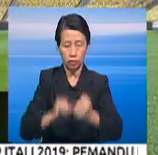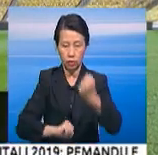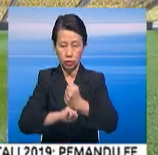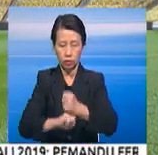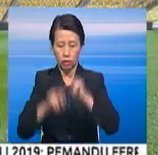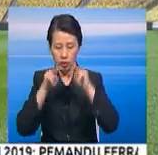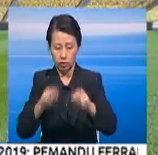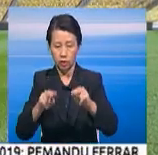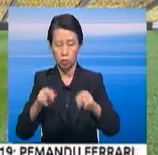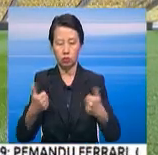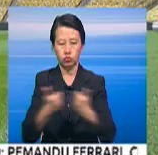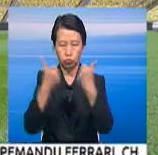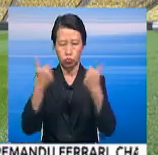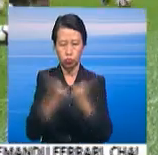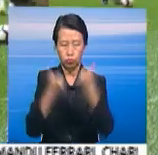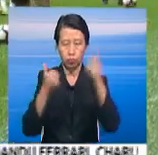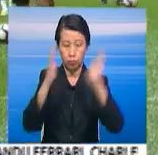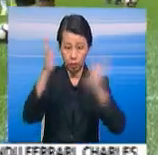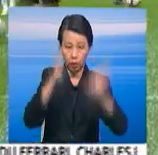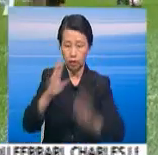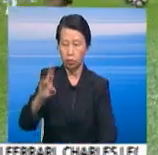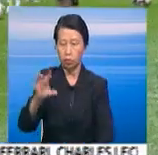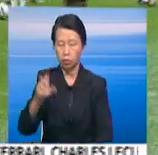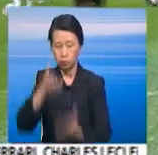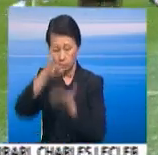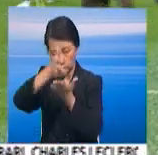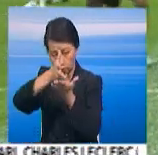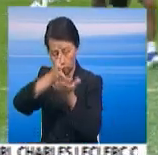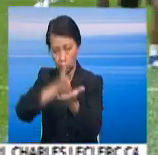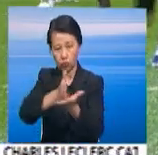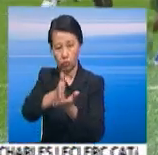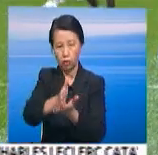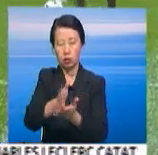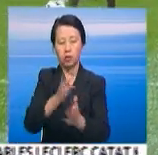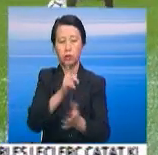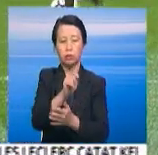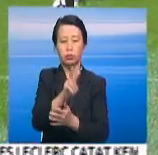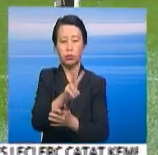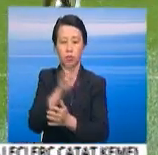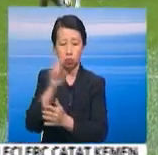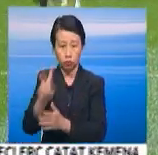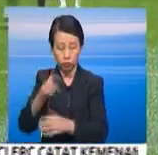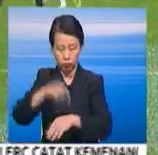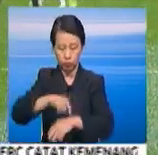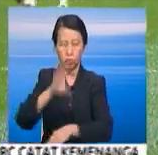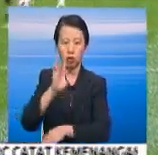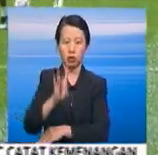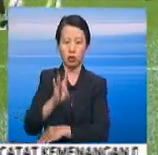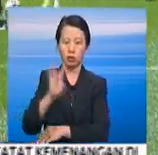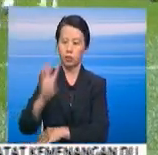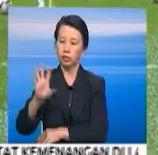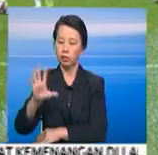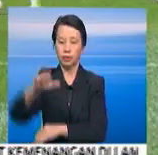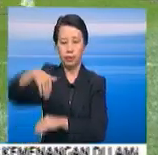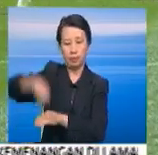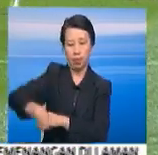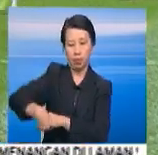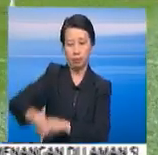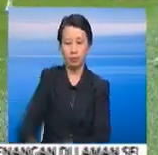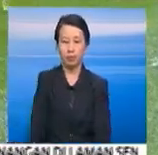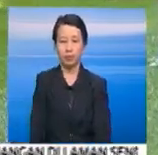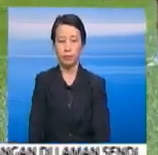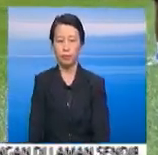saksikan perlawanan Malaysia menentang UAE siaran secara langsung di saluran TV2 pukul 8.45 malam.